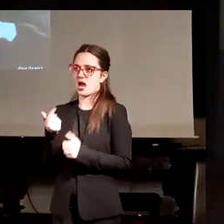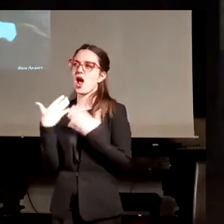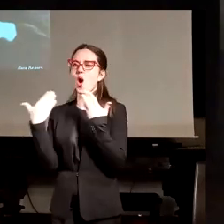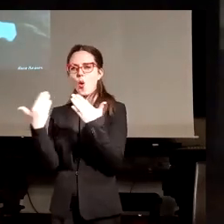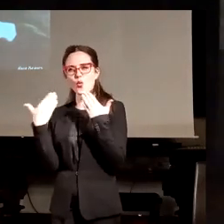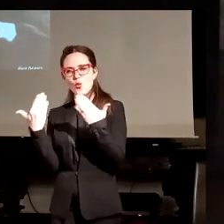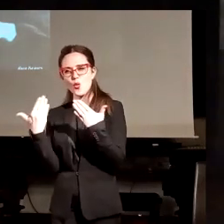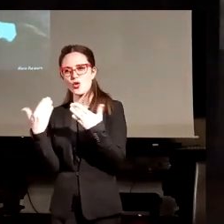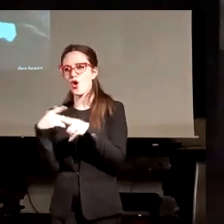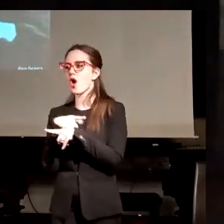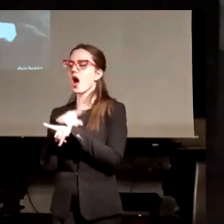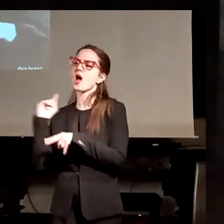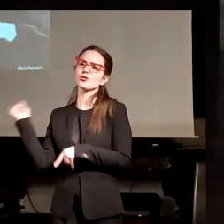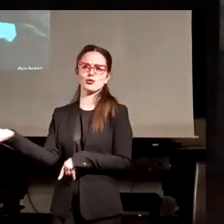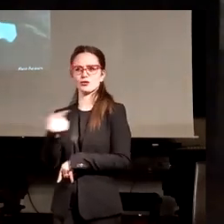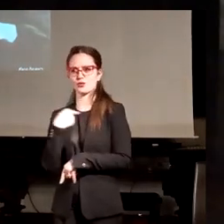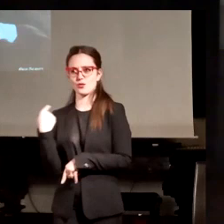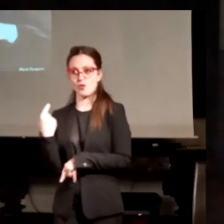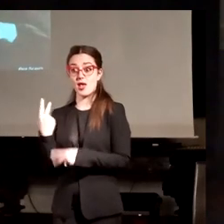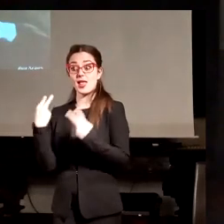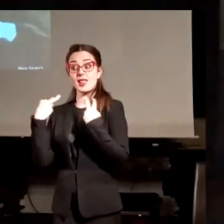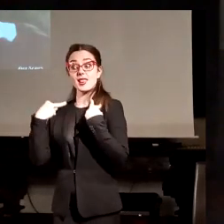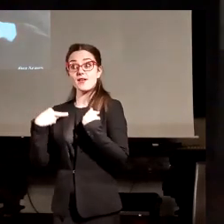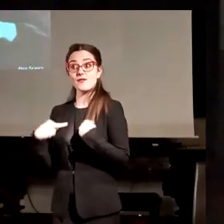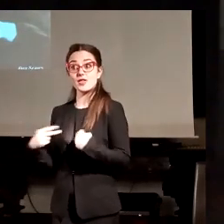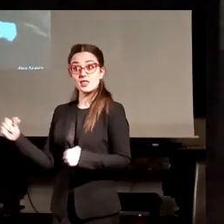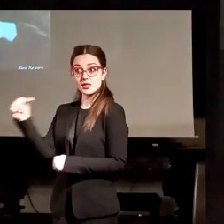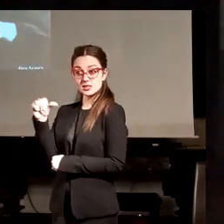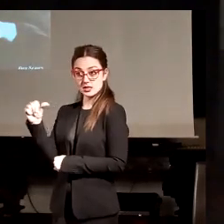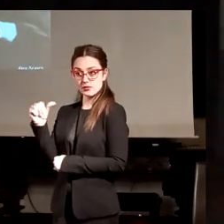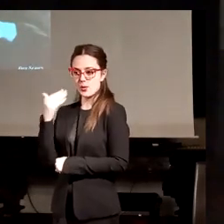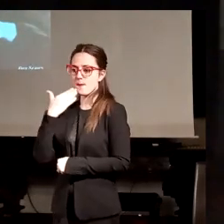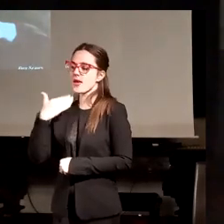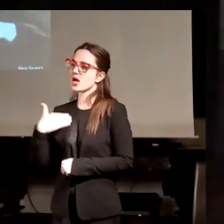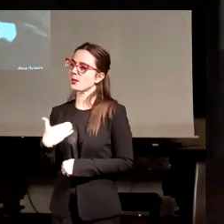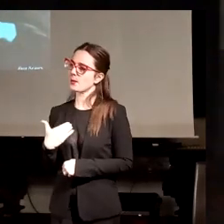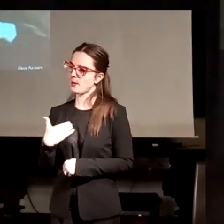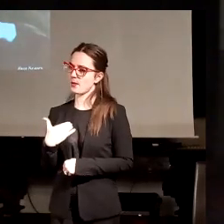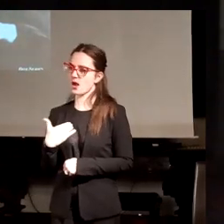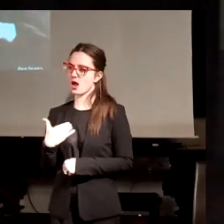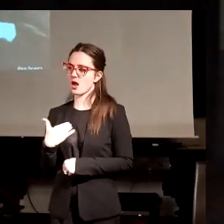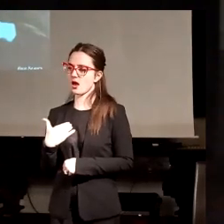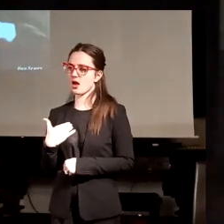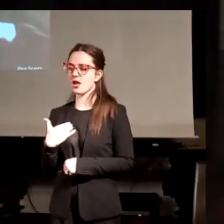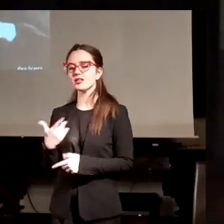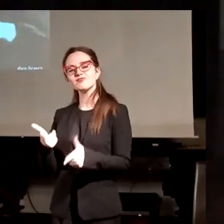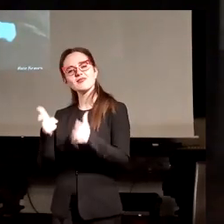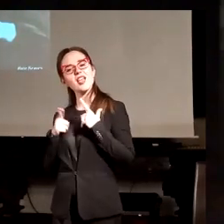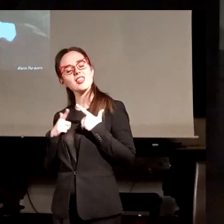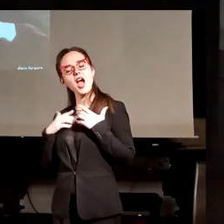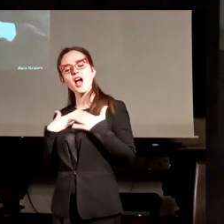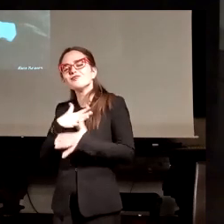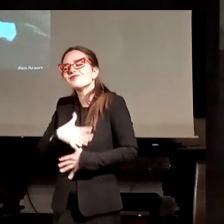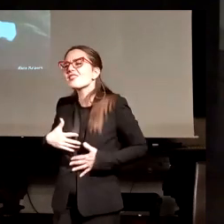insomma tutti noi la vita di stevenson come è tale da riempire di gioia e chiunque